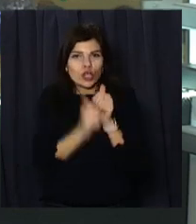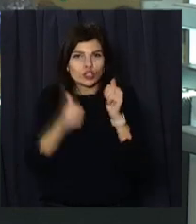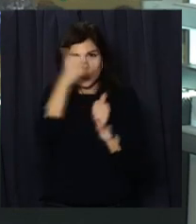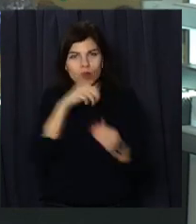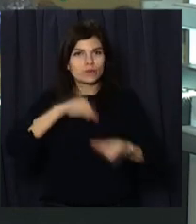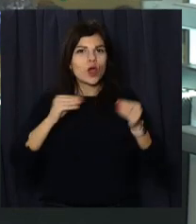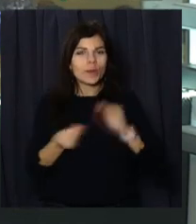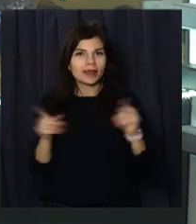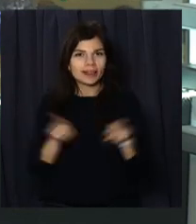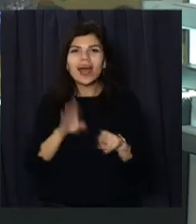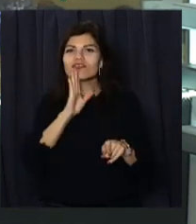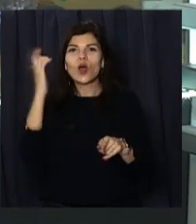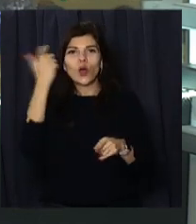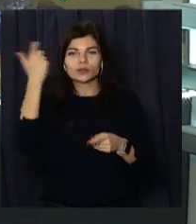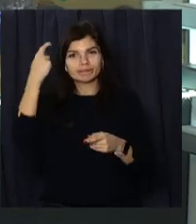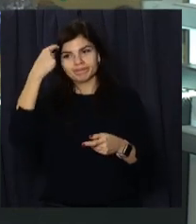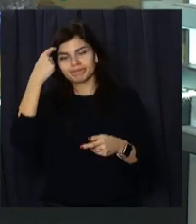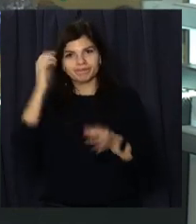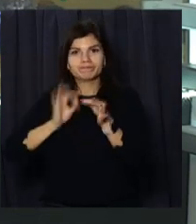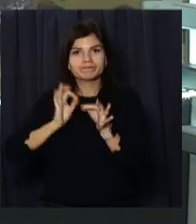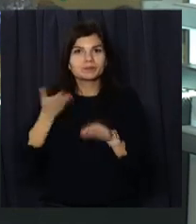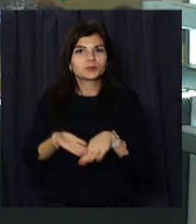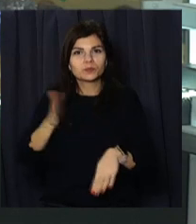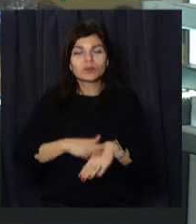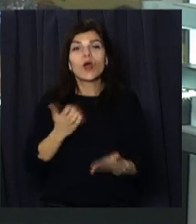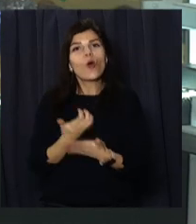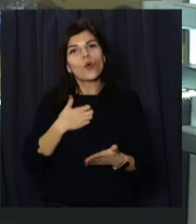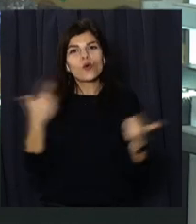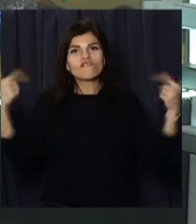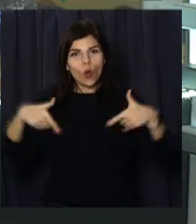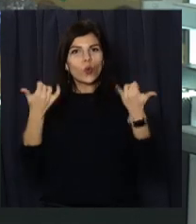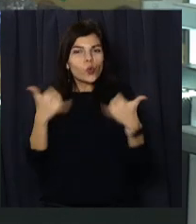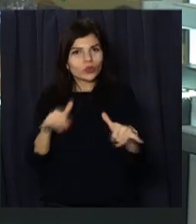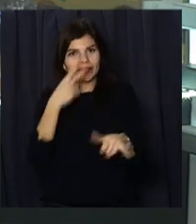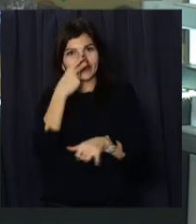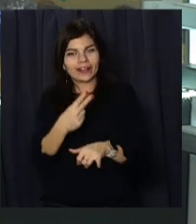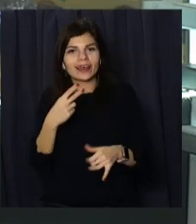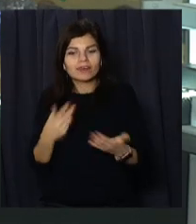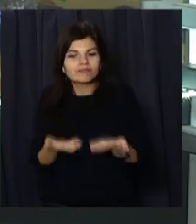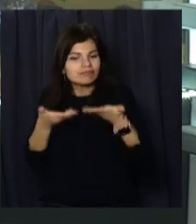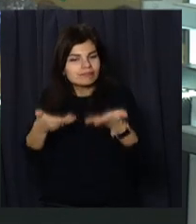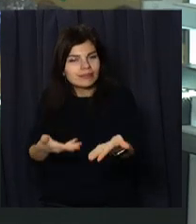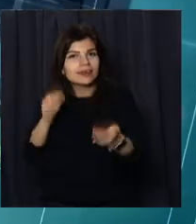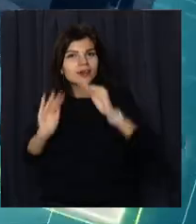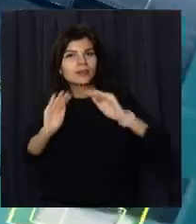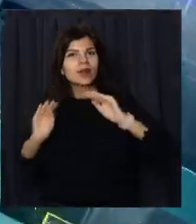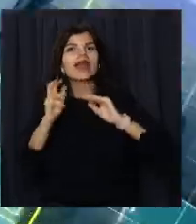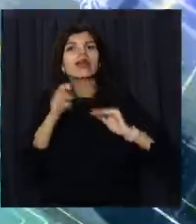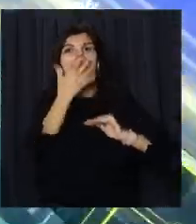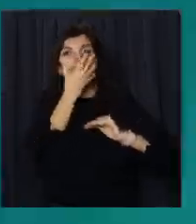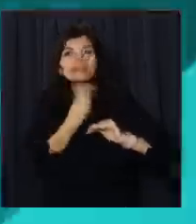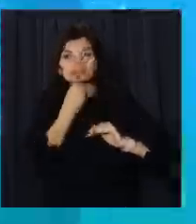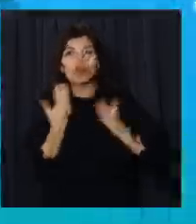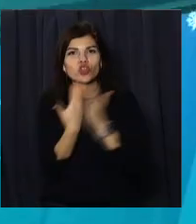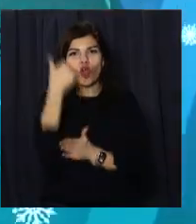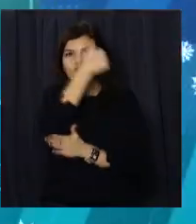Тож, як задекорувати новорічний стіл креативно, швидко і, головне, без зайвих зусиль? Ідеями ділиться Дар'я Пшенична.